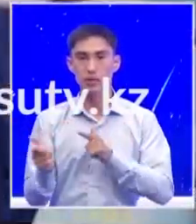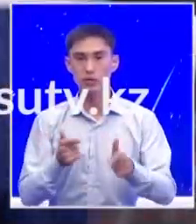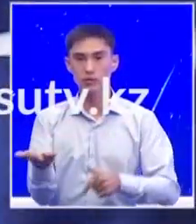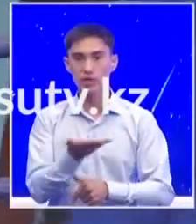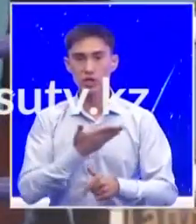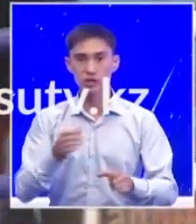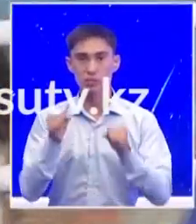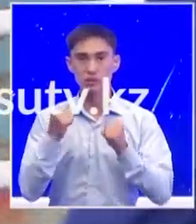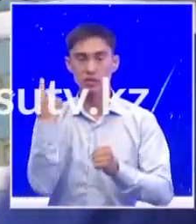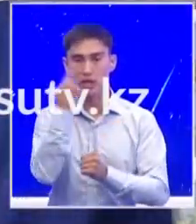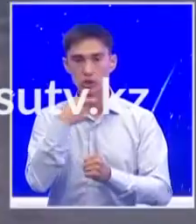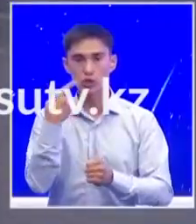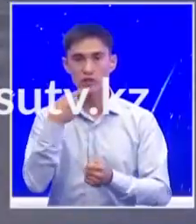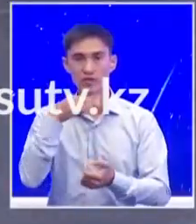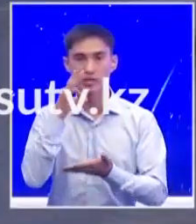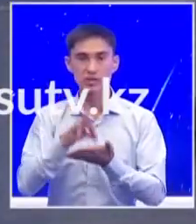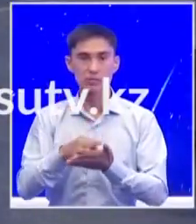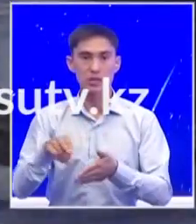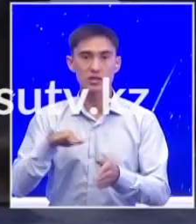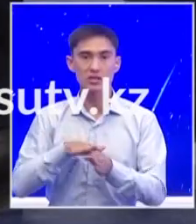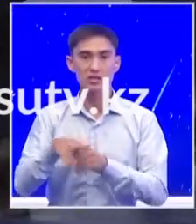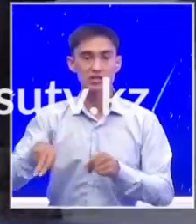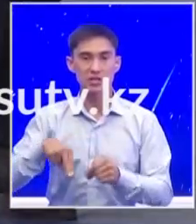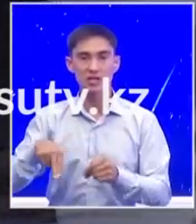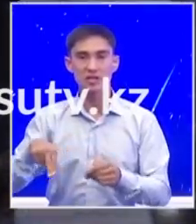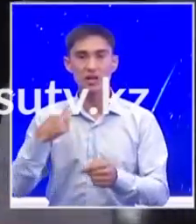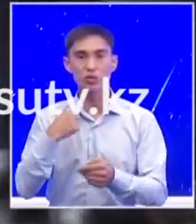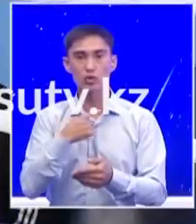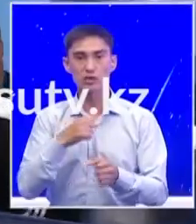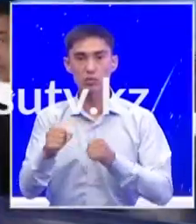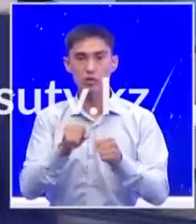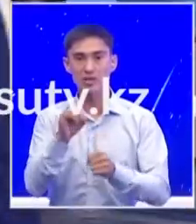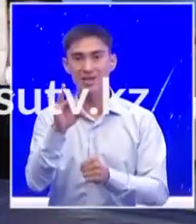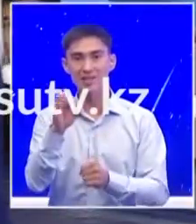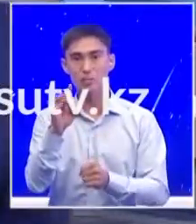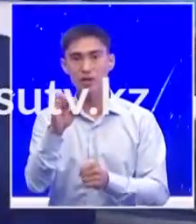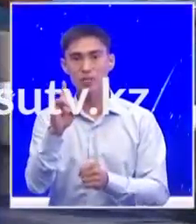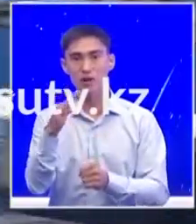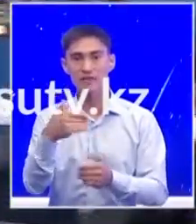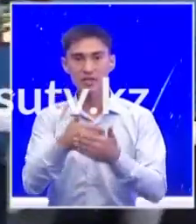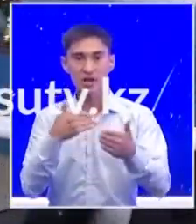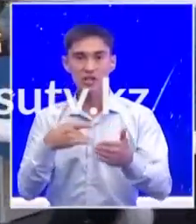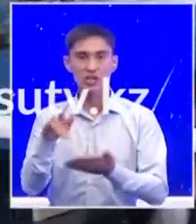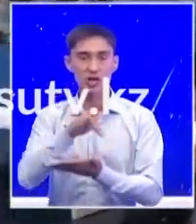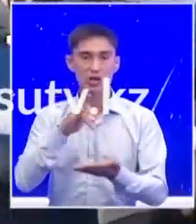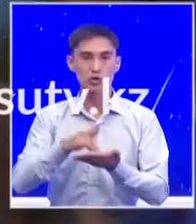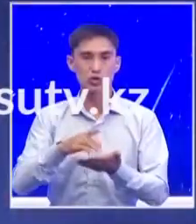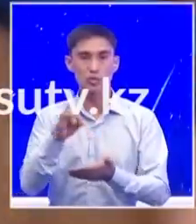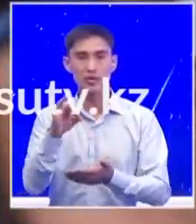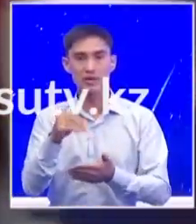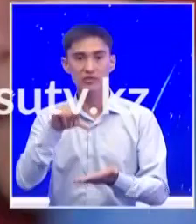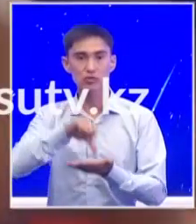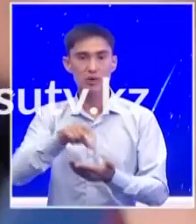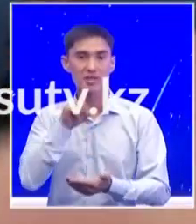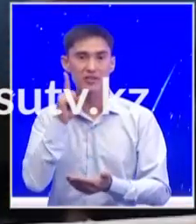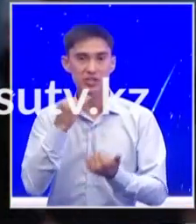спортсменов налицо, отметил в своем интервью исполнительный директор Талдыкурганской федерации бокса Ерлан Бактыбаев. Если раньше на городском ринге зачастую выступали